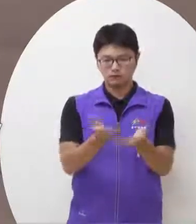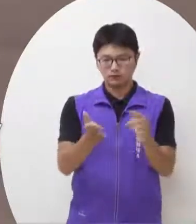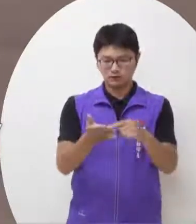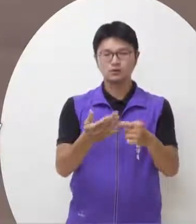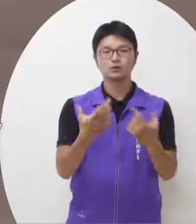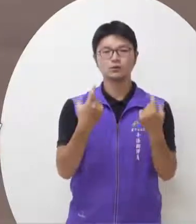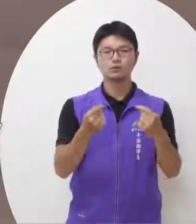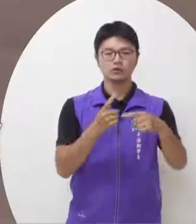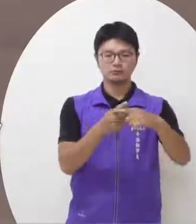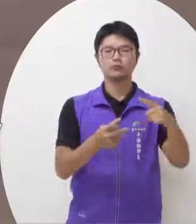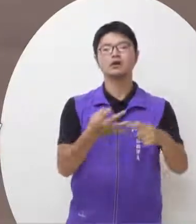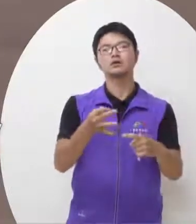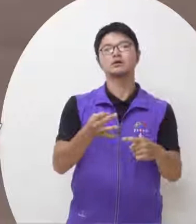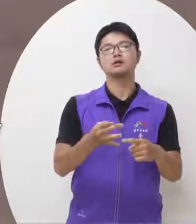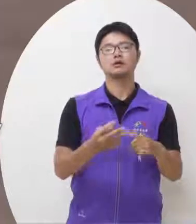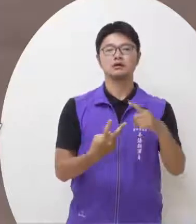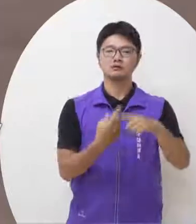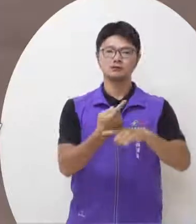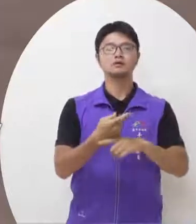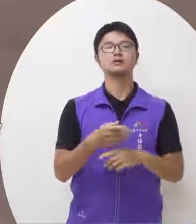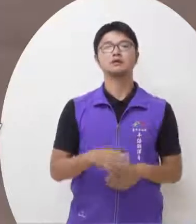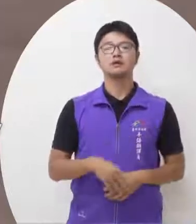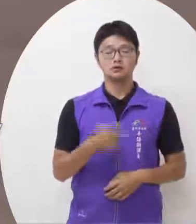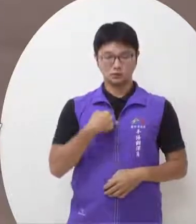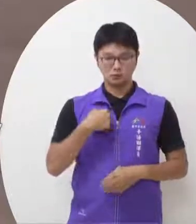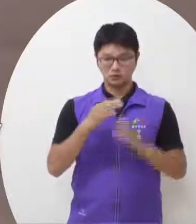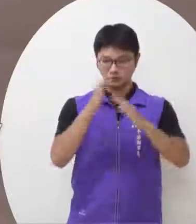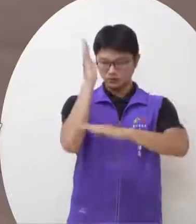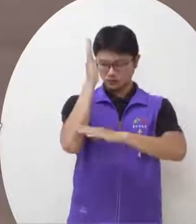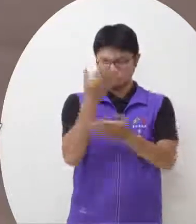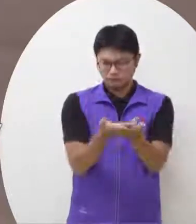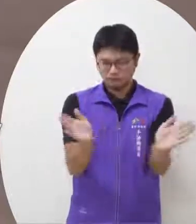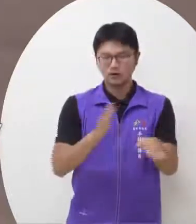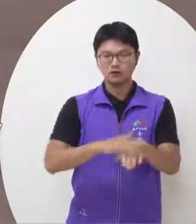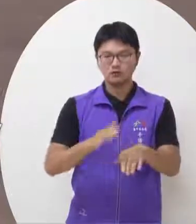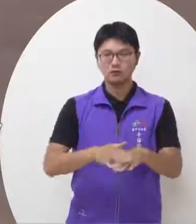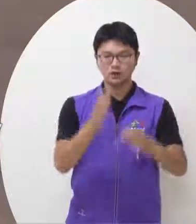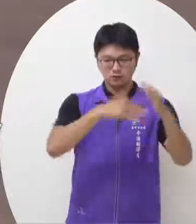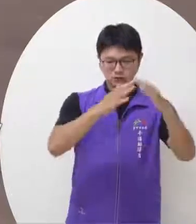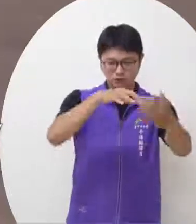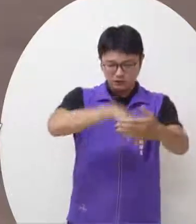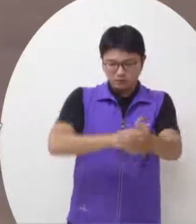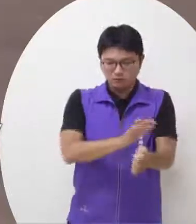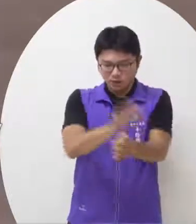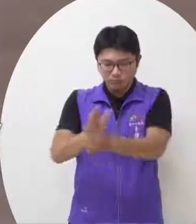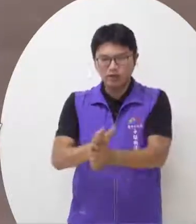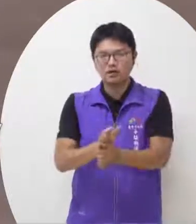人的卡不一样，是半价卡。那我们会送他一张卡，这个在学校里面就会帮他认定发